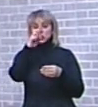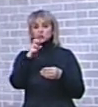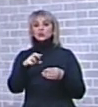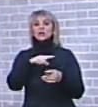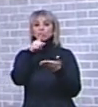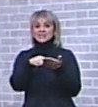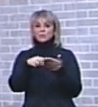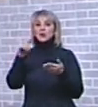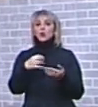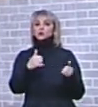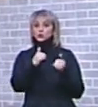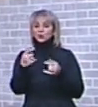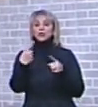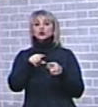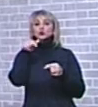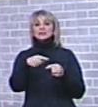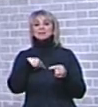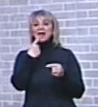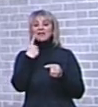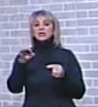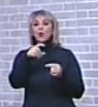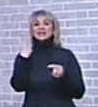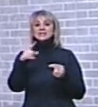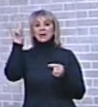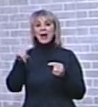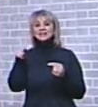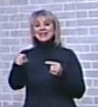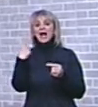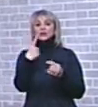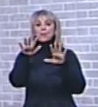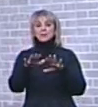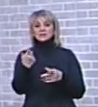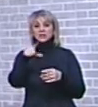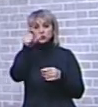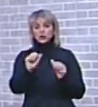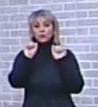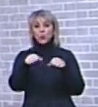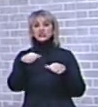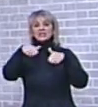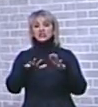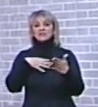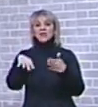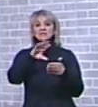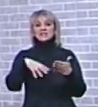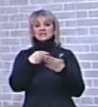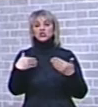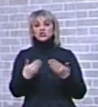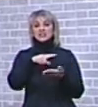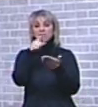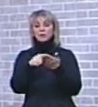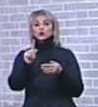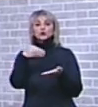и муниципальными услугами. То есть мы говорили о едином окне, о едином месте, где человек может решить все свои жизненные вопросы.